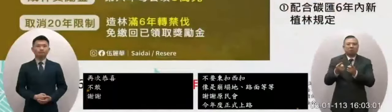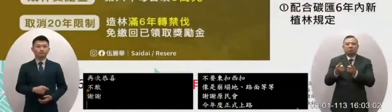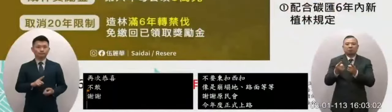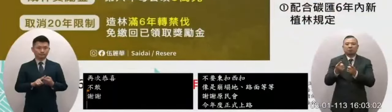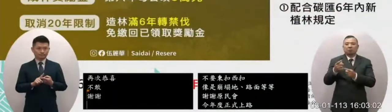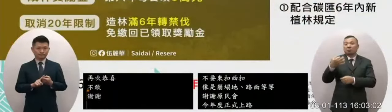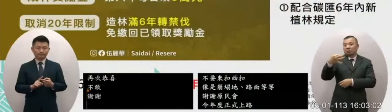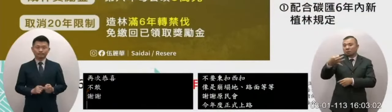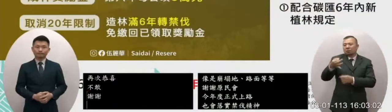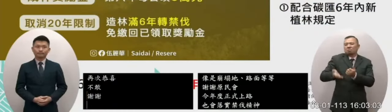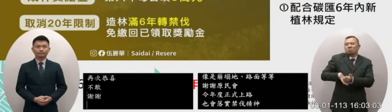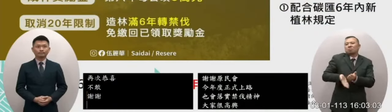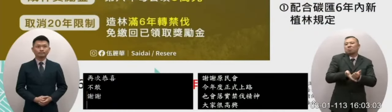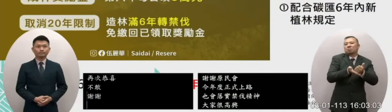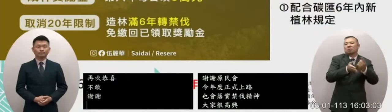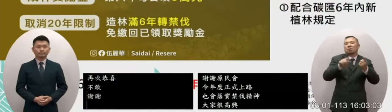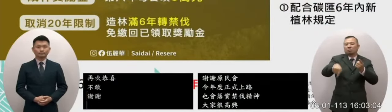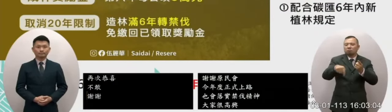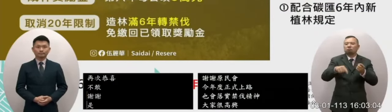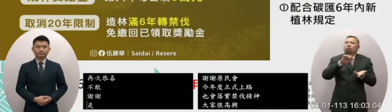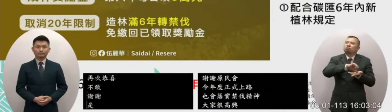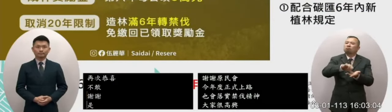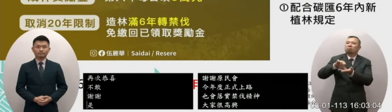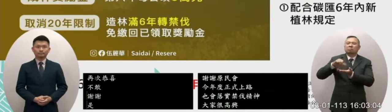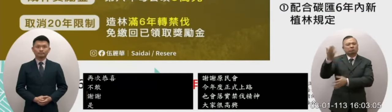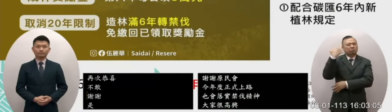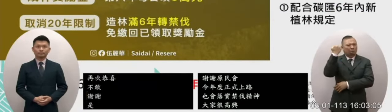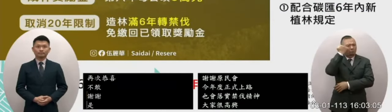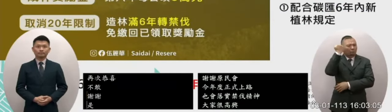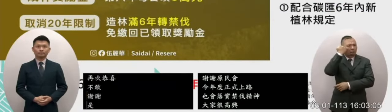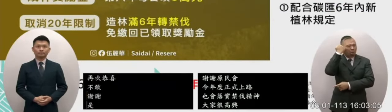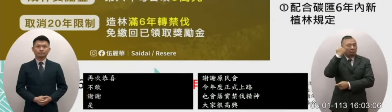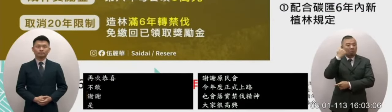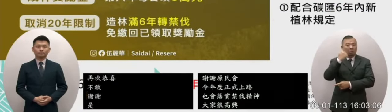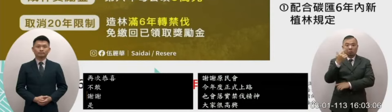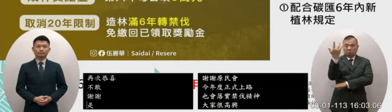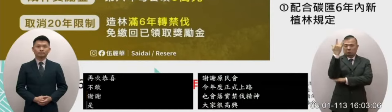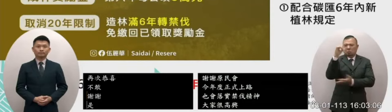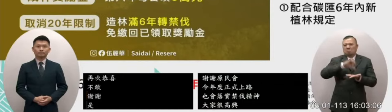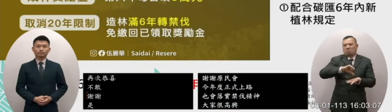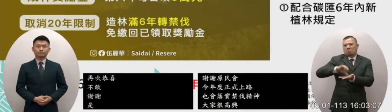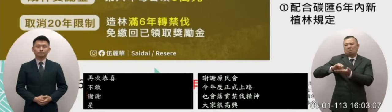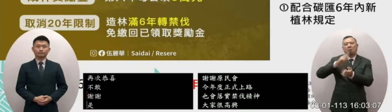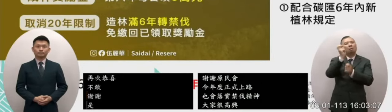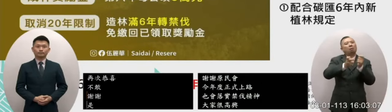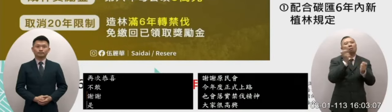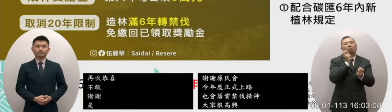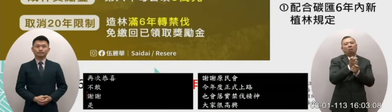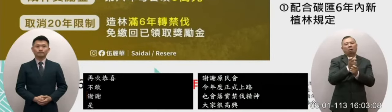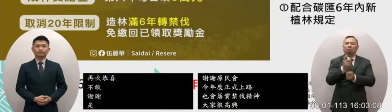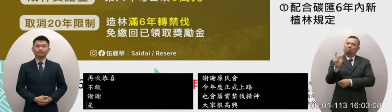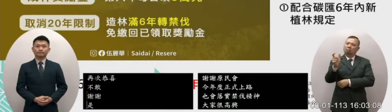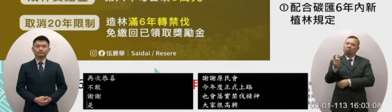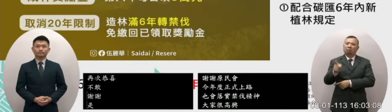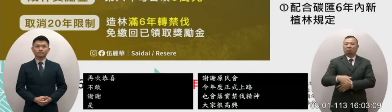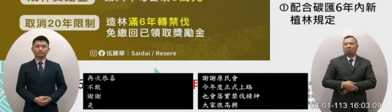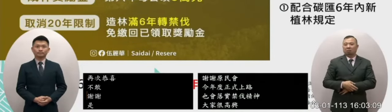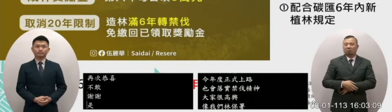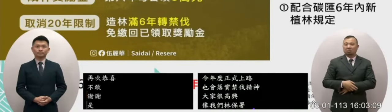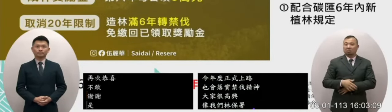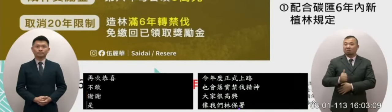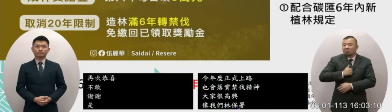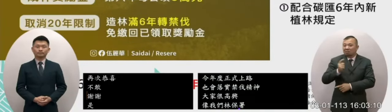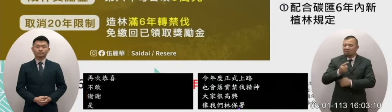那过去原住民很辛苦啊，造林20年60万，说一句实在话，请工人都不